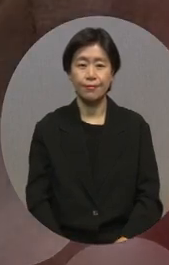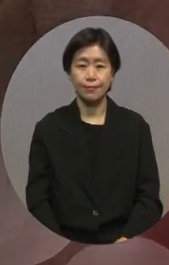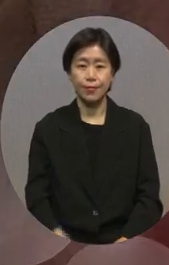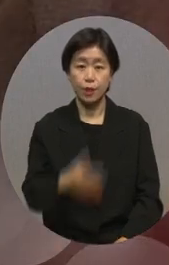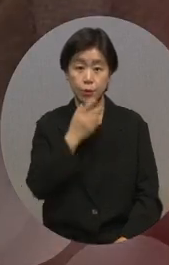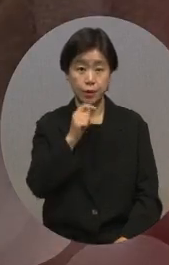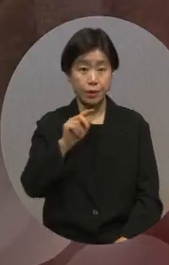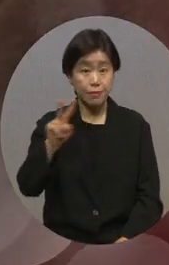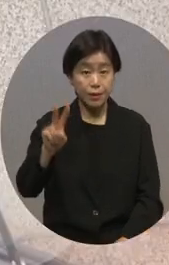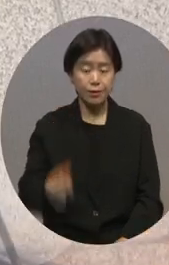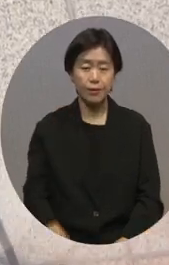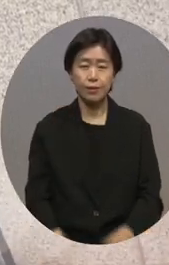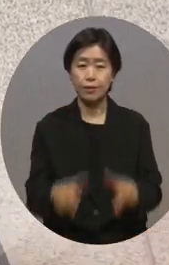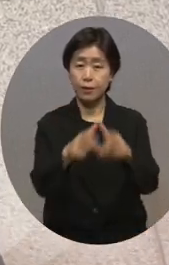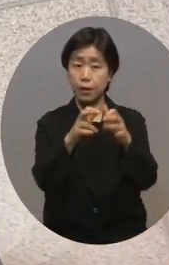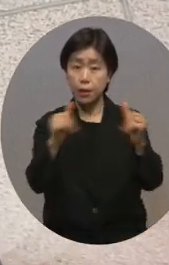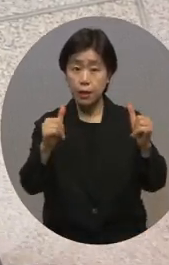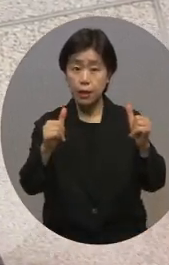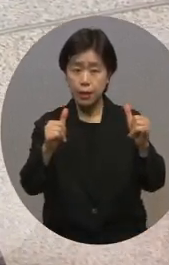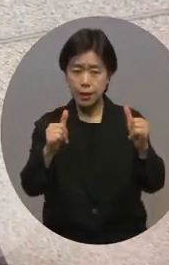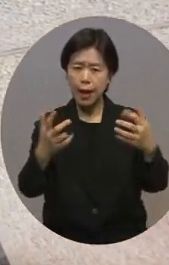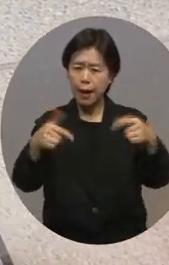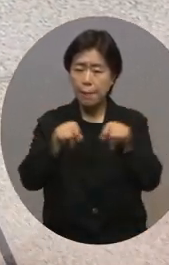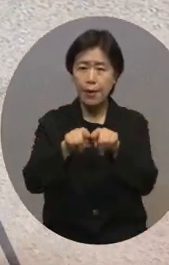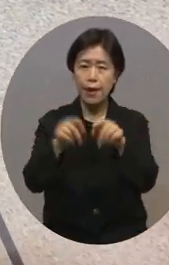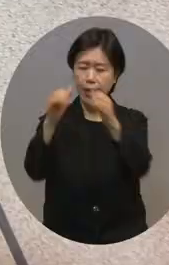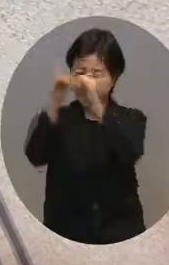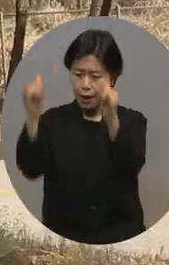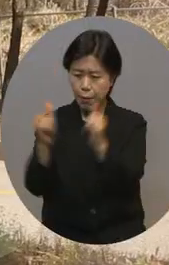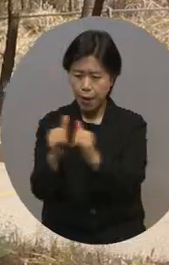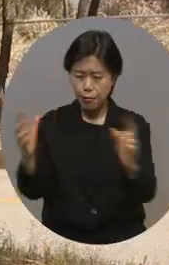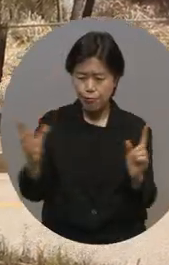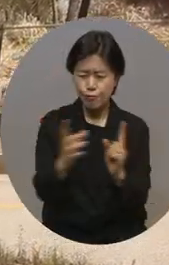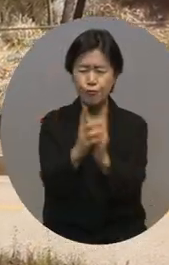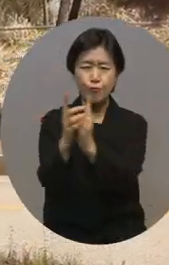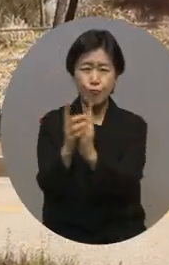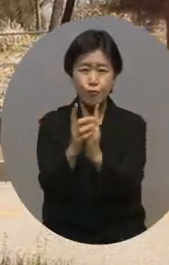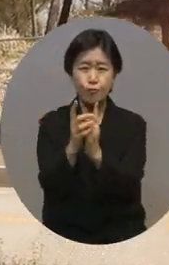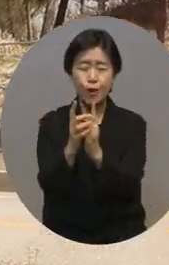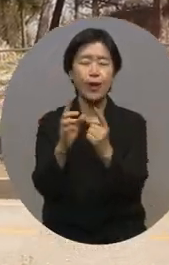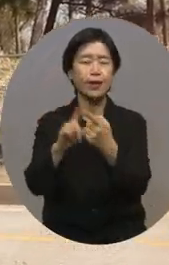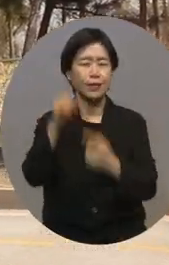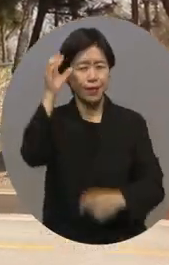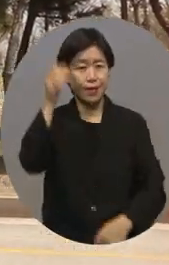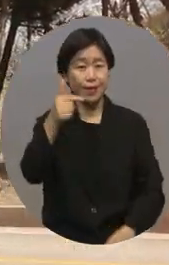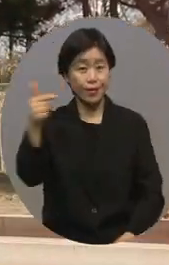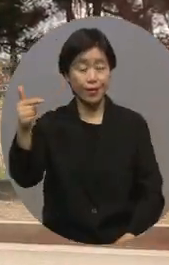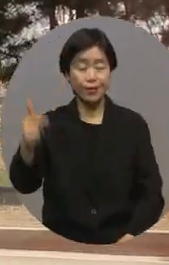WBC 복지TV는 장애인이 만들어 나가는 복지사회를 계속 그려봅니다.